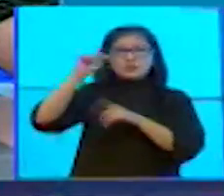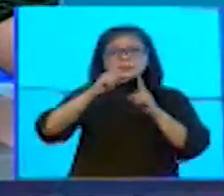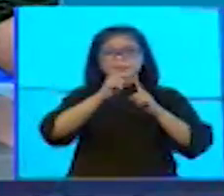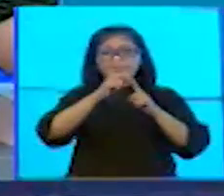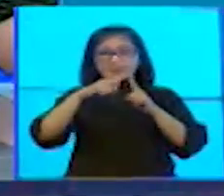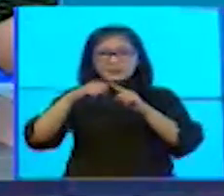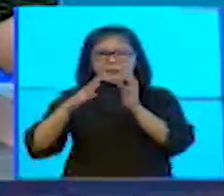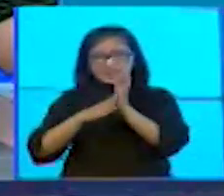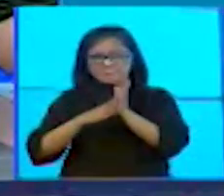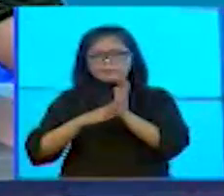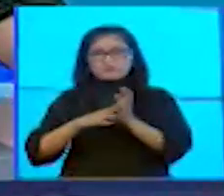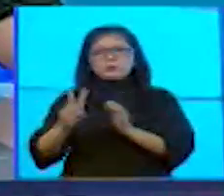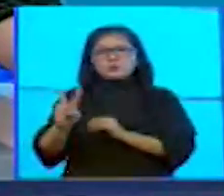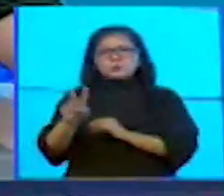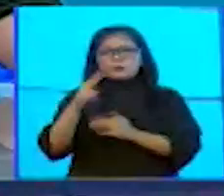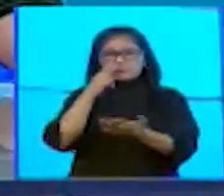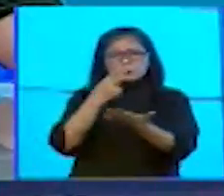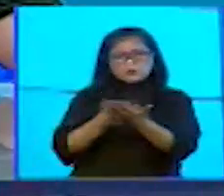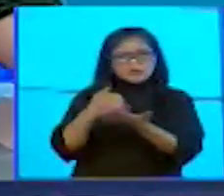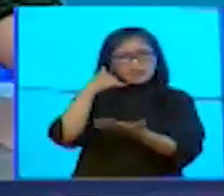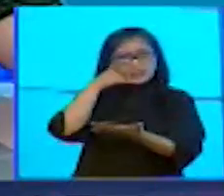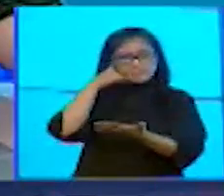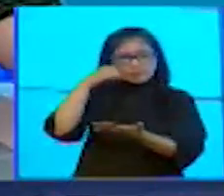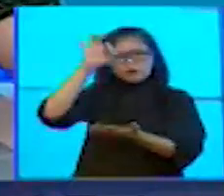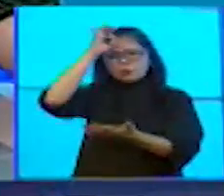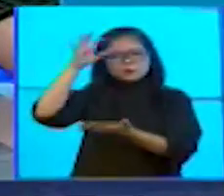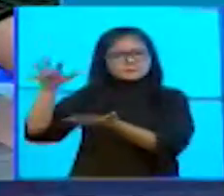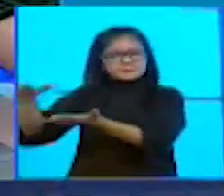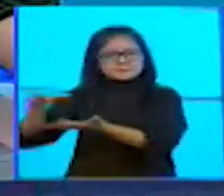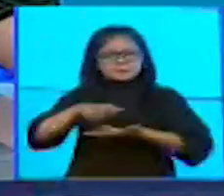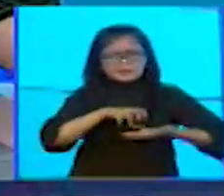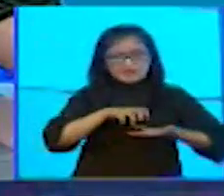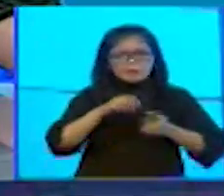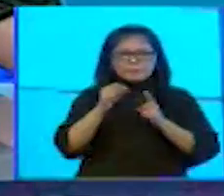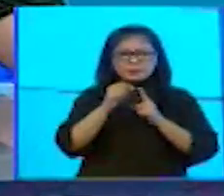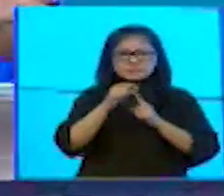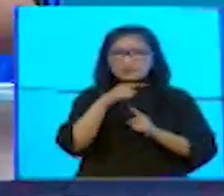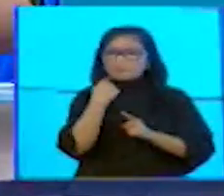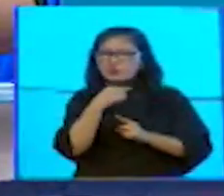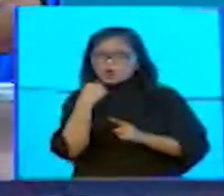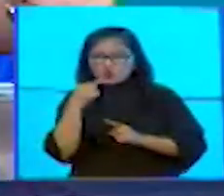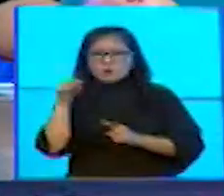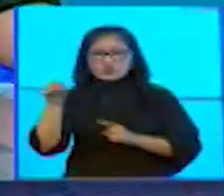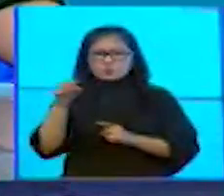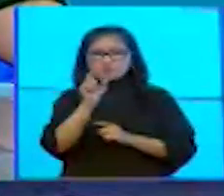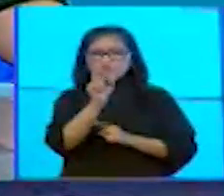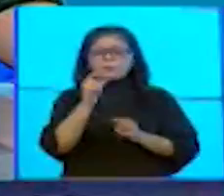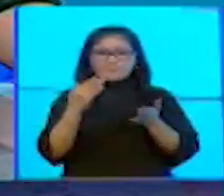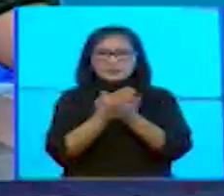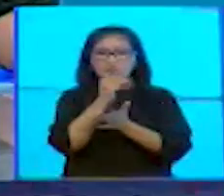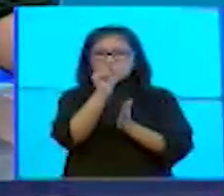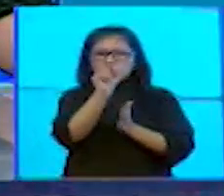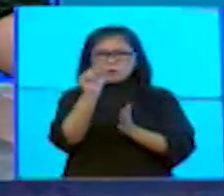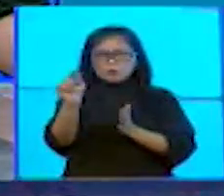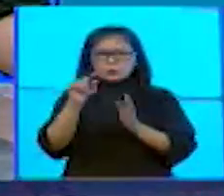handphone diamankan polisi Dinar Candy pisahkan pasal pornografi dan undang-undang ite dan berikut pernyataan Kabid humas